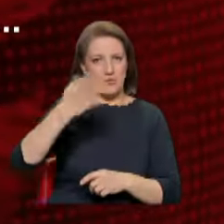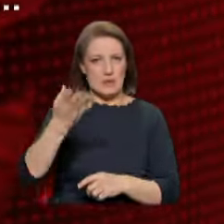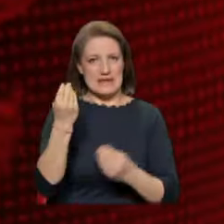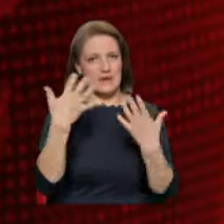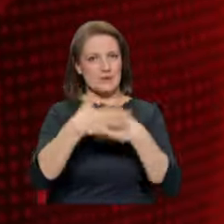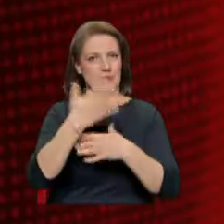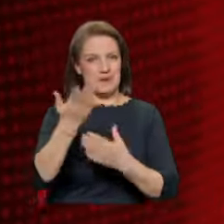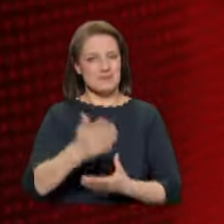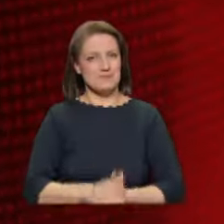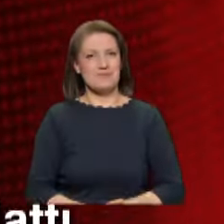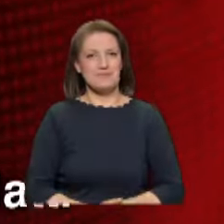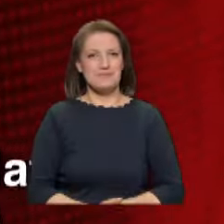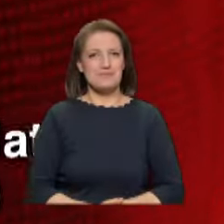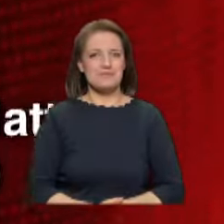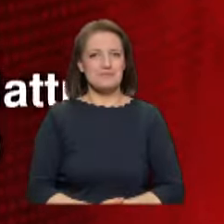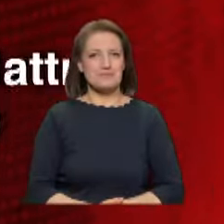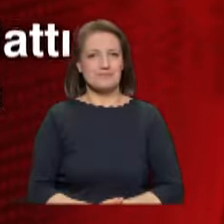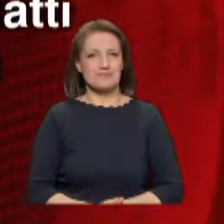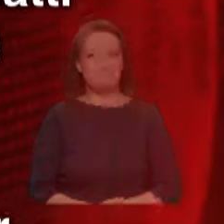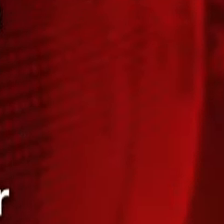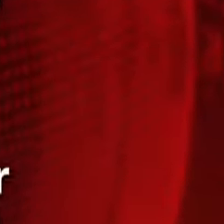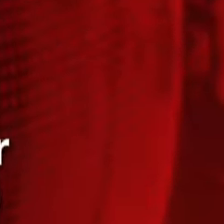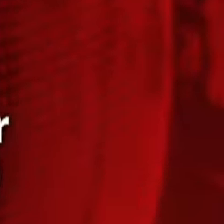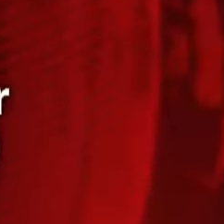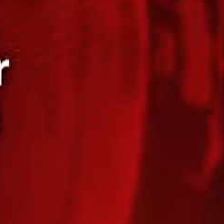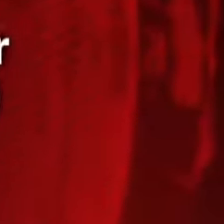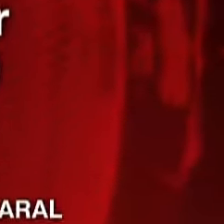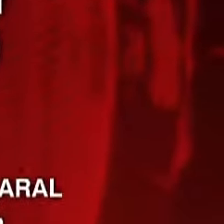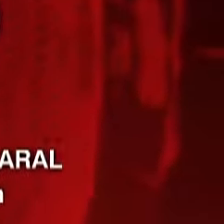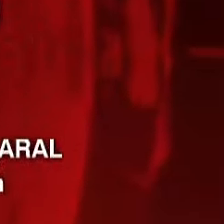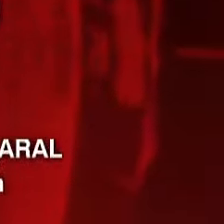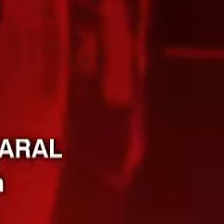akşamlar efendim. Her köşesi cennetin.